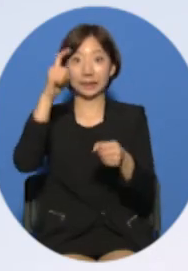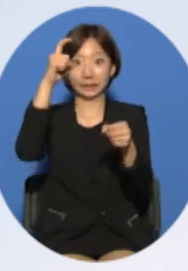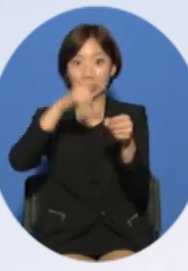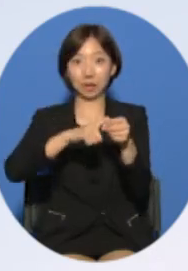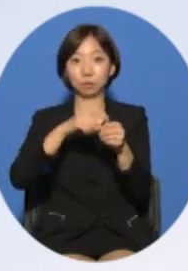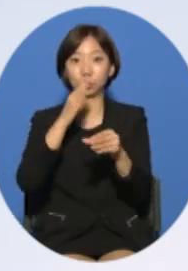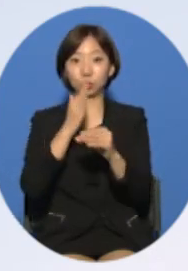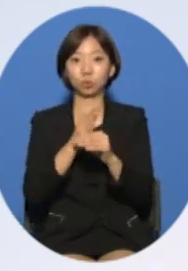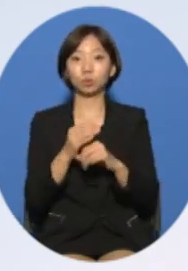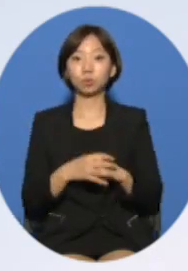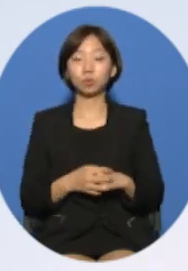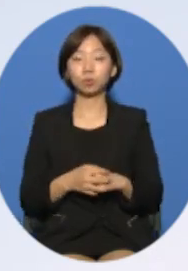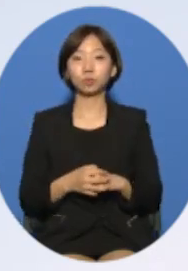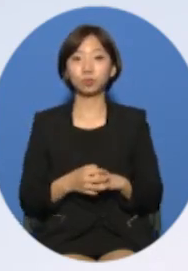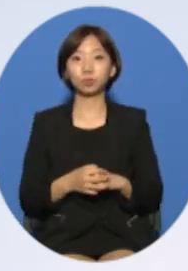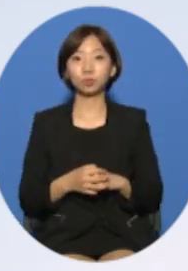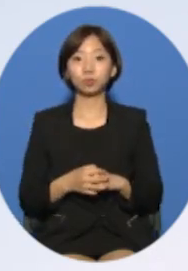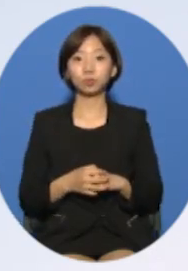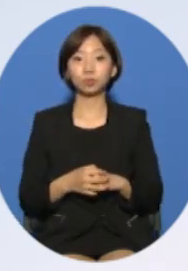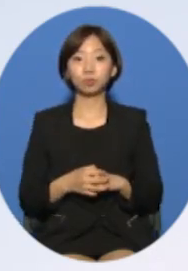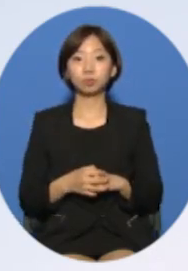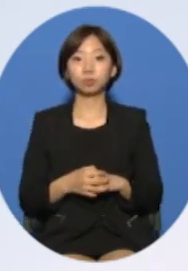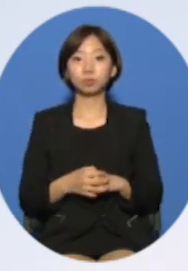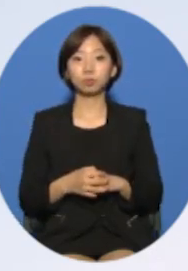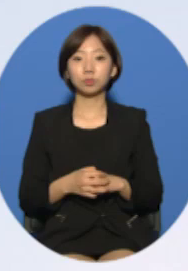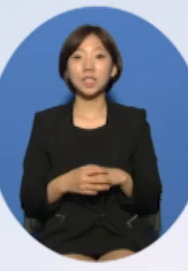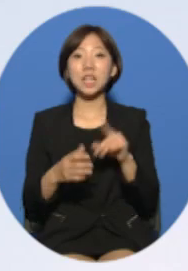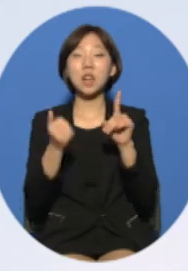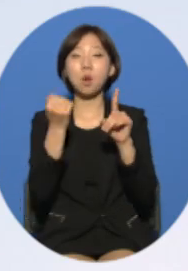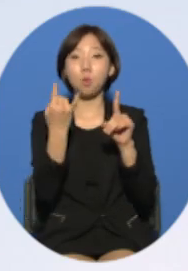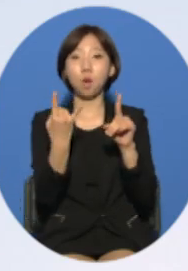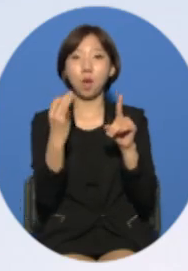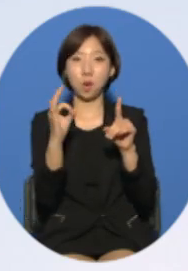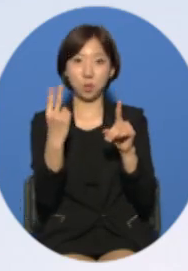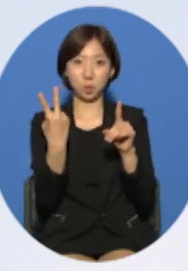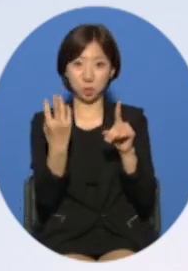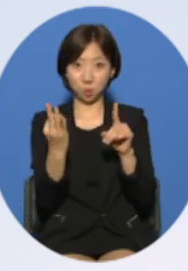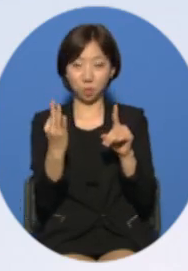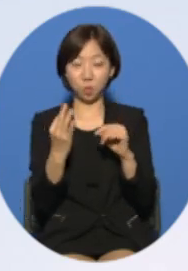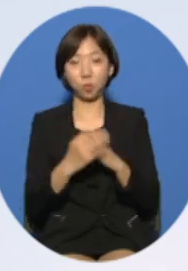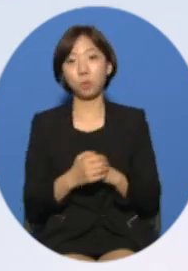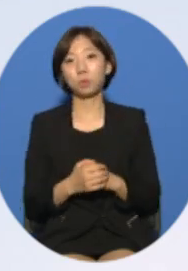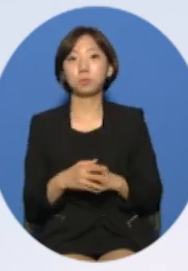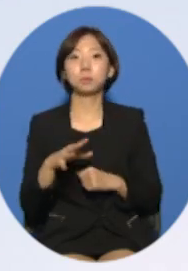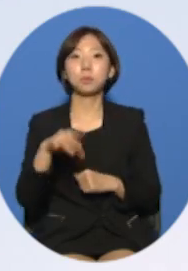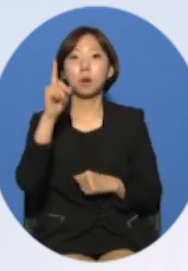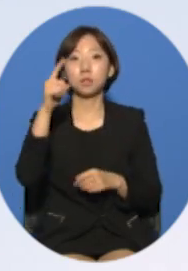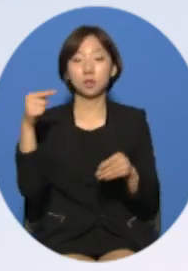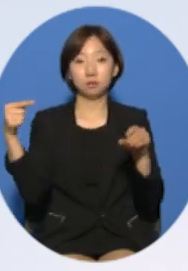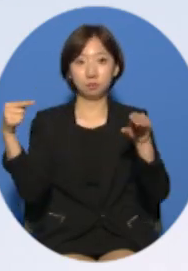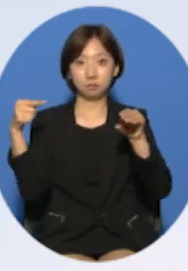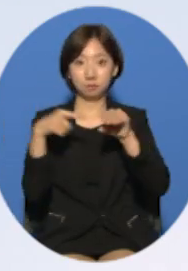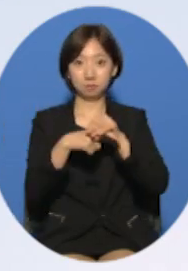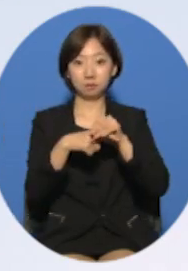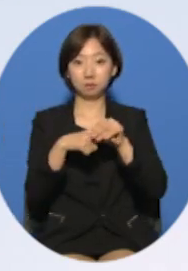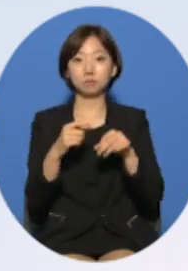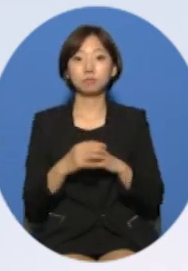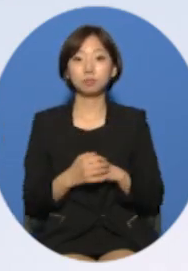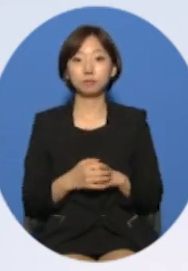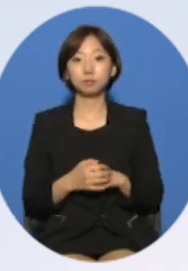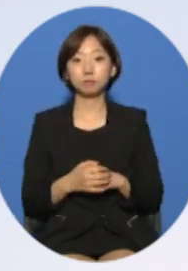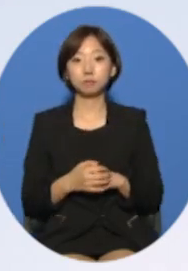있습니다. 여기는 지금 저기 일회용 열쇠입니다. 저걸로 지금 열쇠를 먼저 채우게 끼우고. 되는 거죠. 그래서 이게